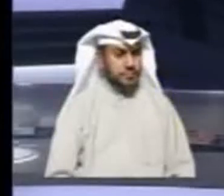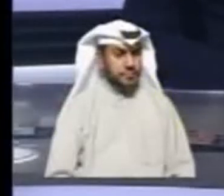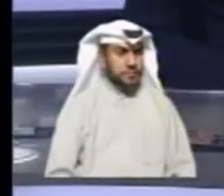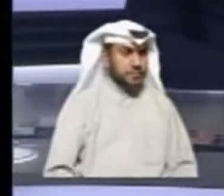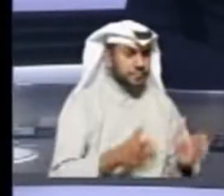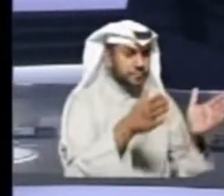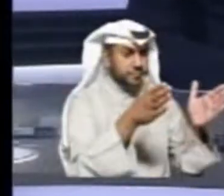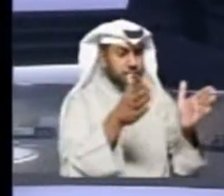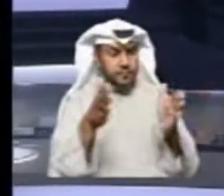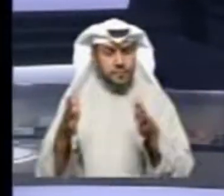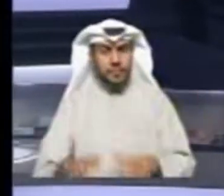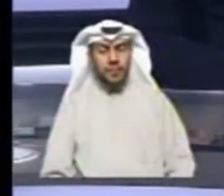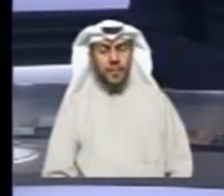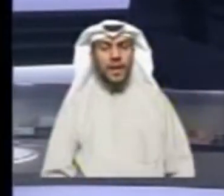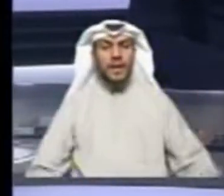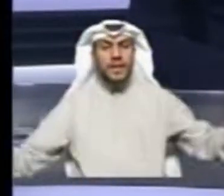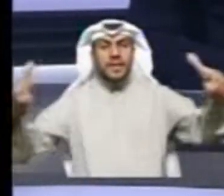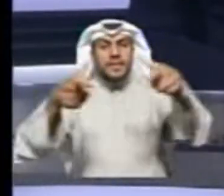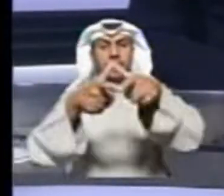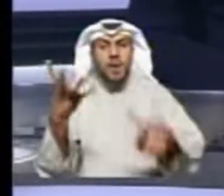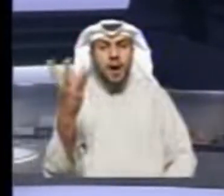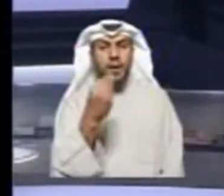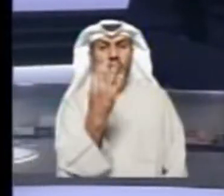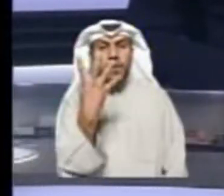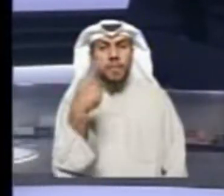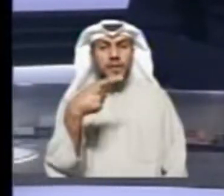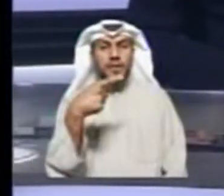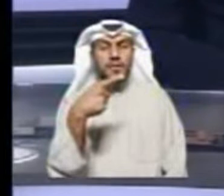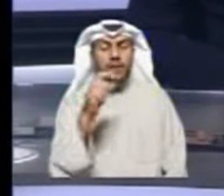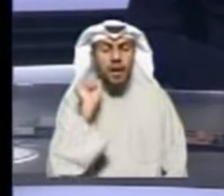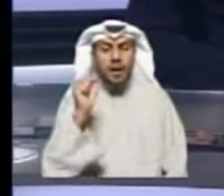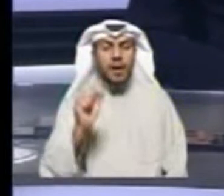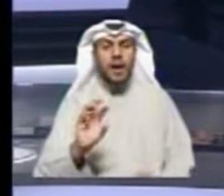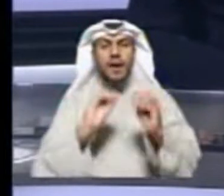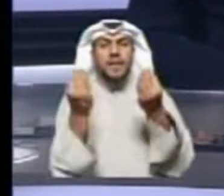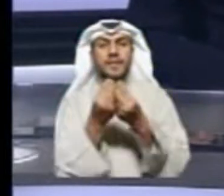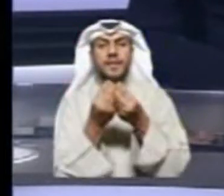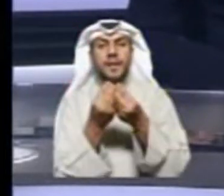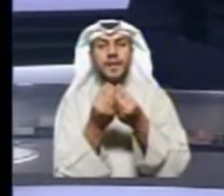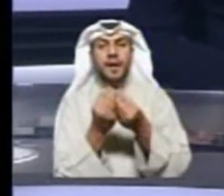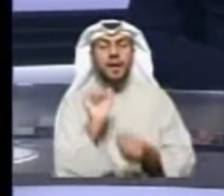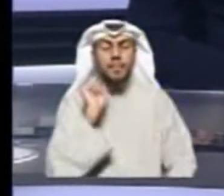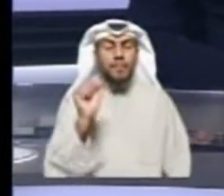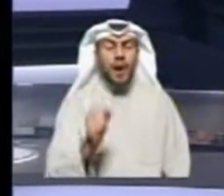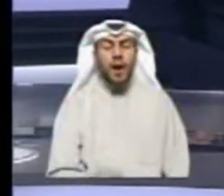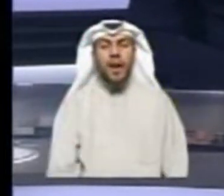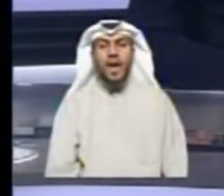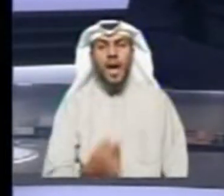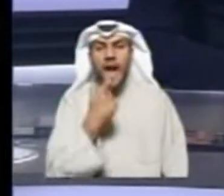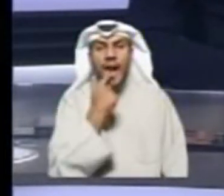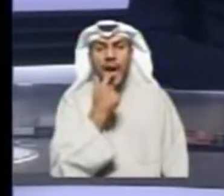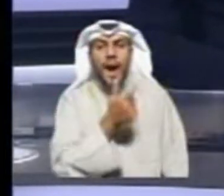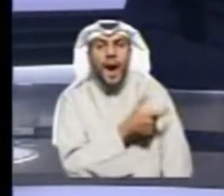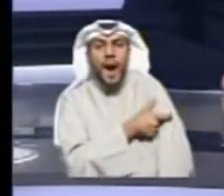أقيم الاجتماع 14 للجنة رؤساء هيئات وجمعيات الهلال الأحمر بدول مجلس التعاون لدول